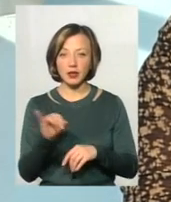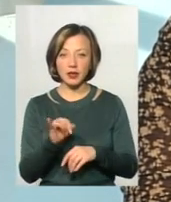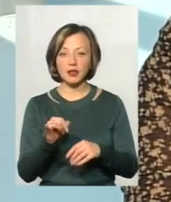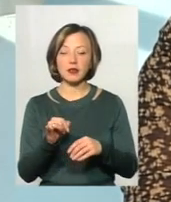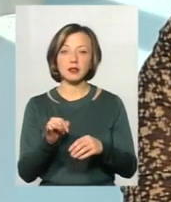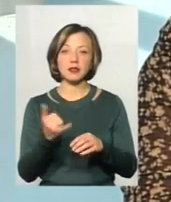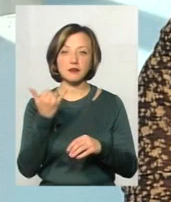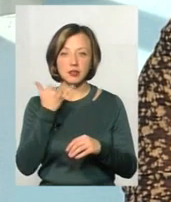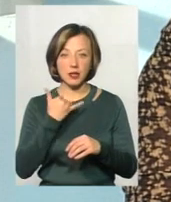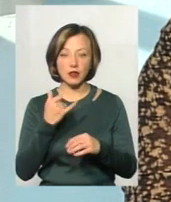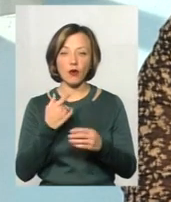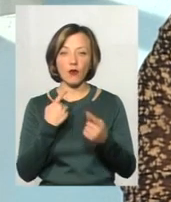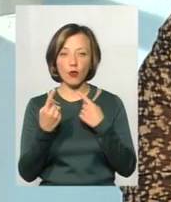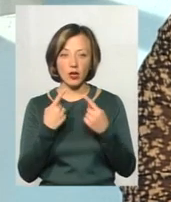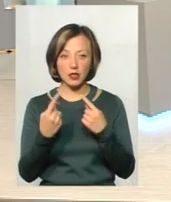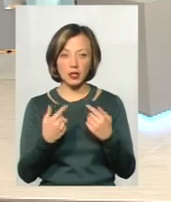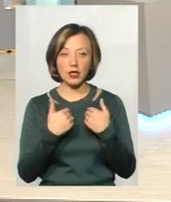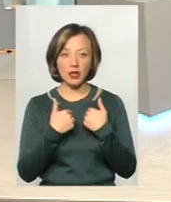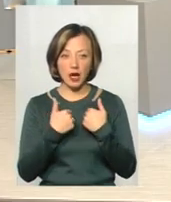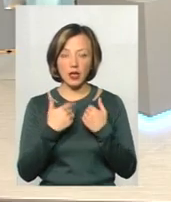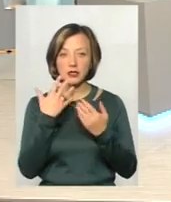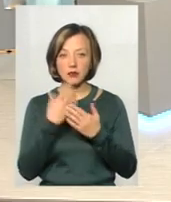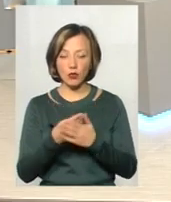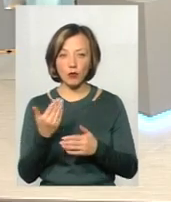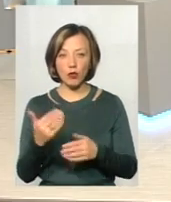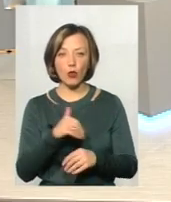нами має зв'язатися і говорити. Я зі своєї